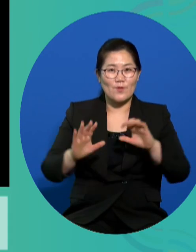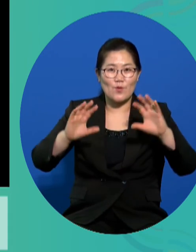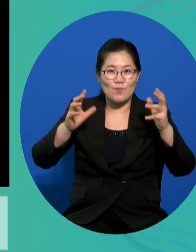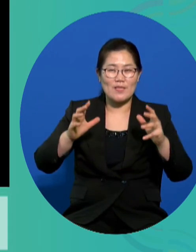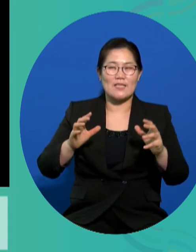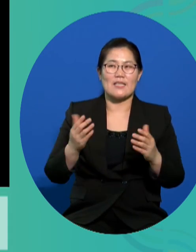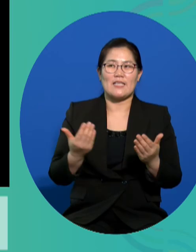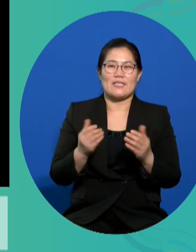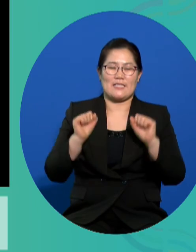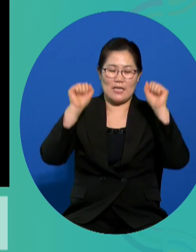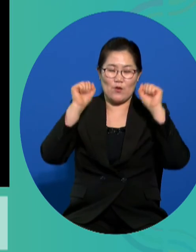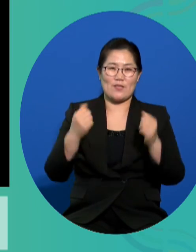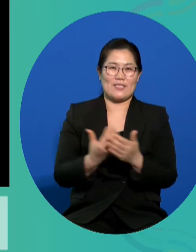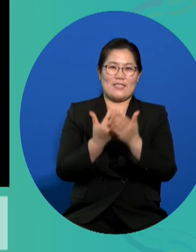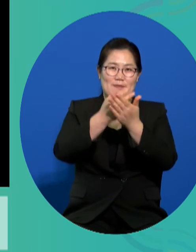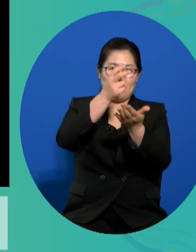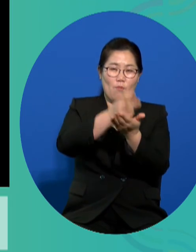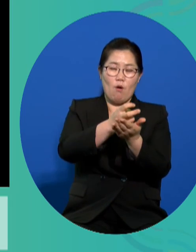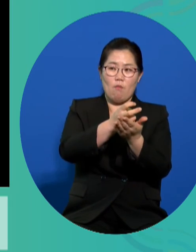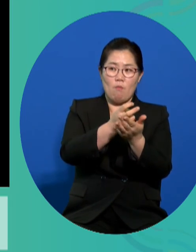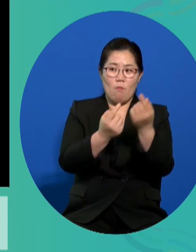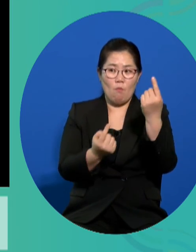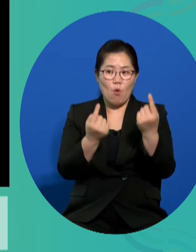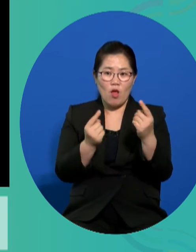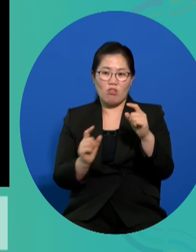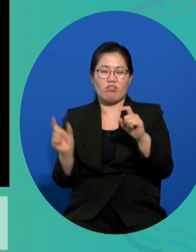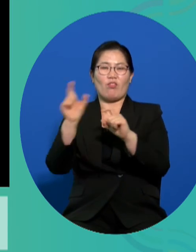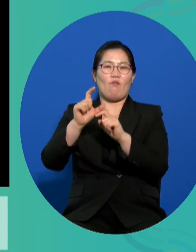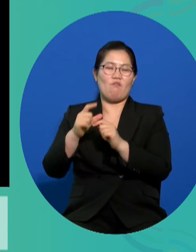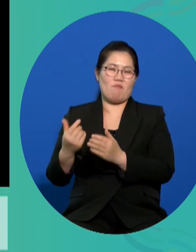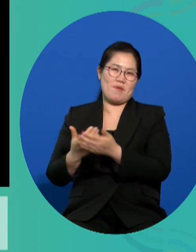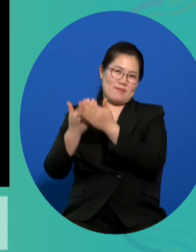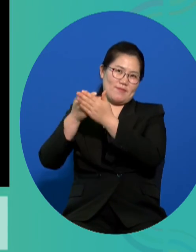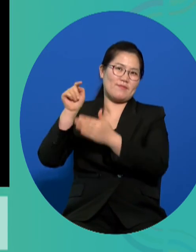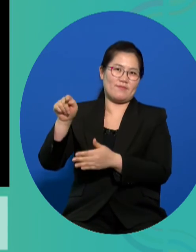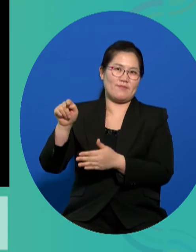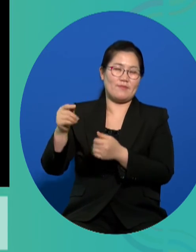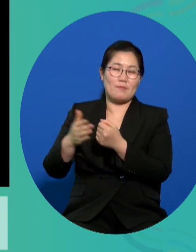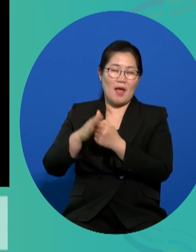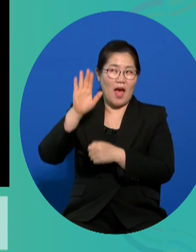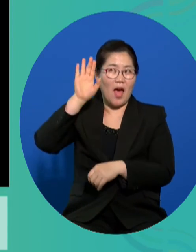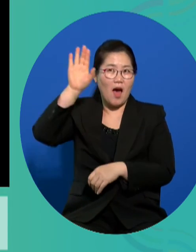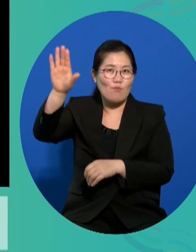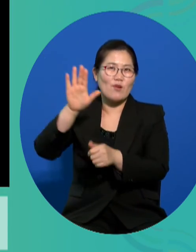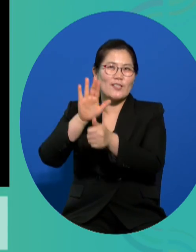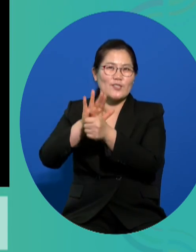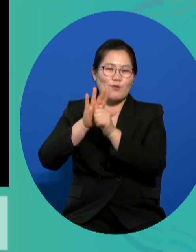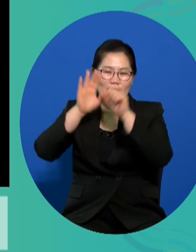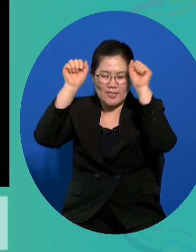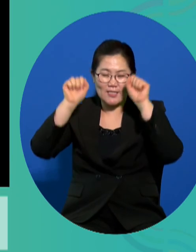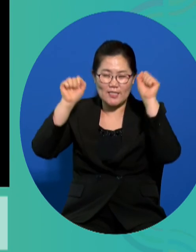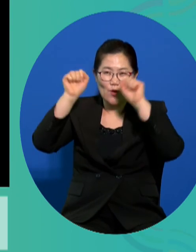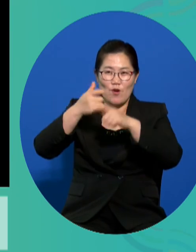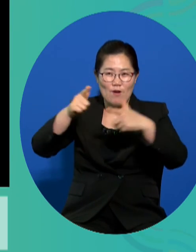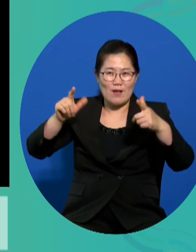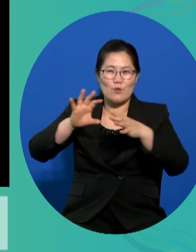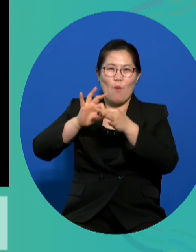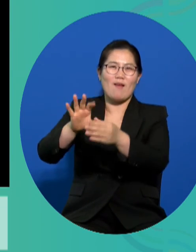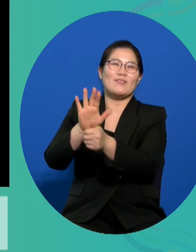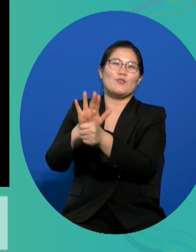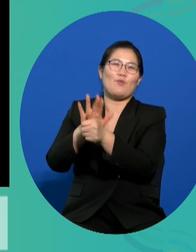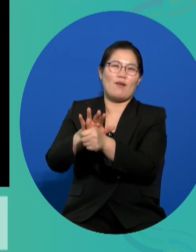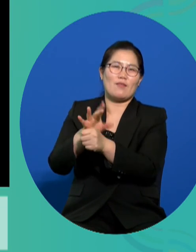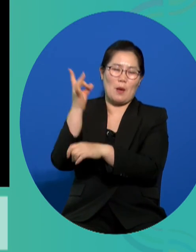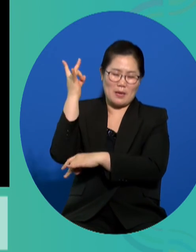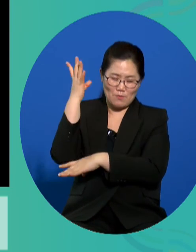국민체육진흥법 이것보다도 오히려 조금 한 단계 발전해서 앞으로 광범위하게 국민의 어떤 스포츠 삶에 영향을